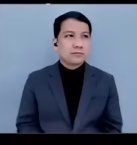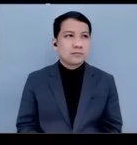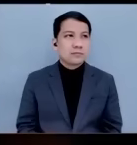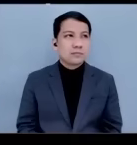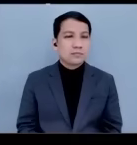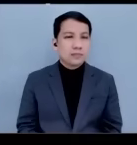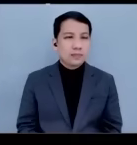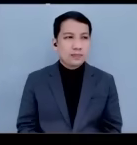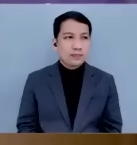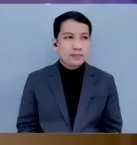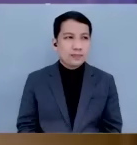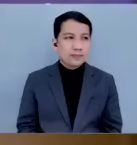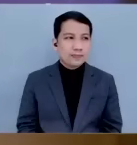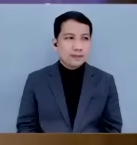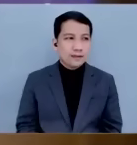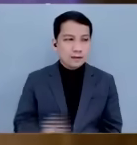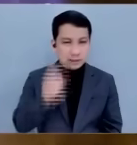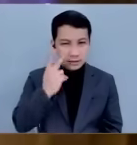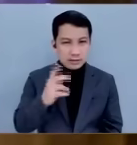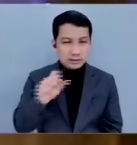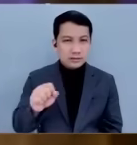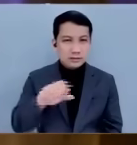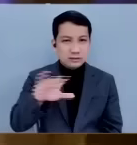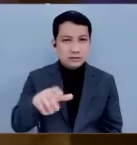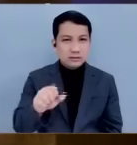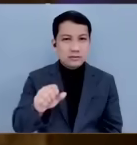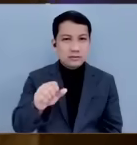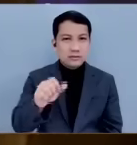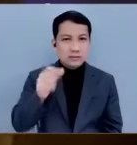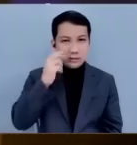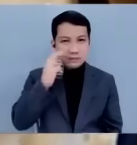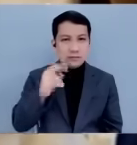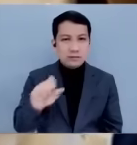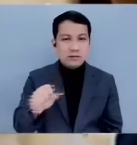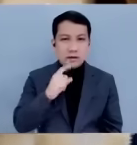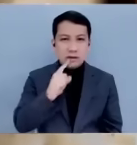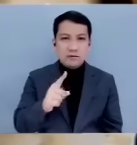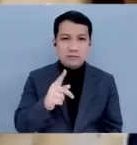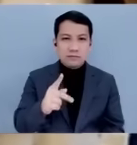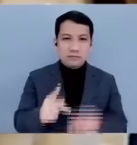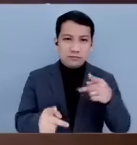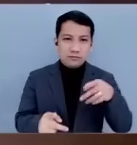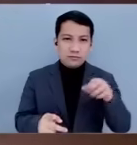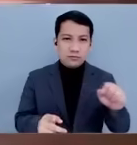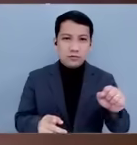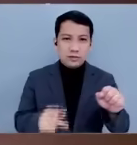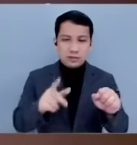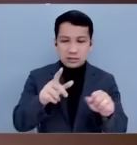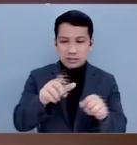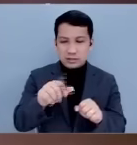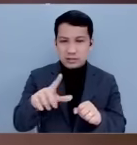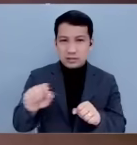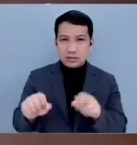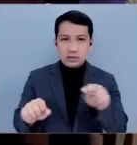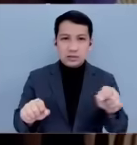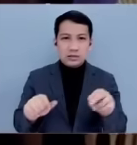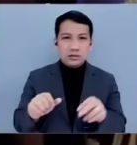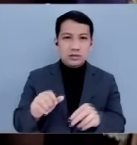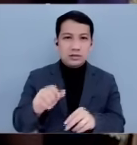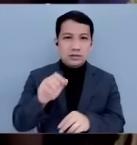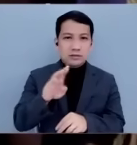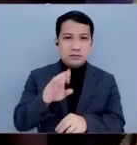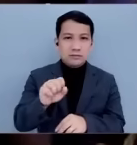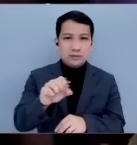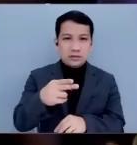Pagbibidahan ito nina Sam Concepcion at CJ Navato, nagaganap bilang Pohoy, at Ana Luna at Nicole Umilio bilang Basha. Chika